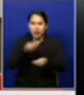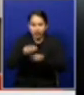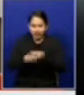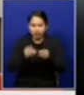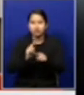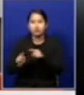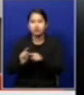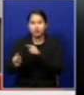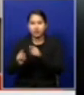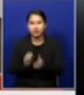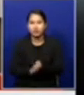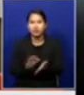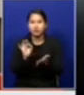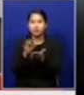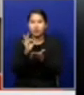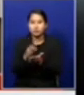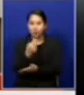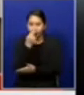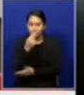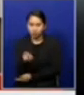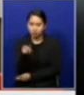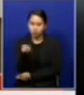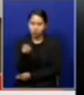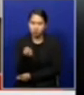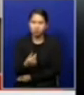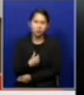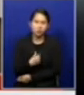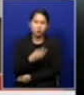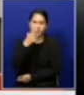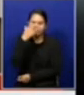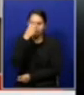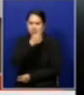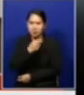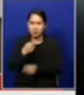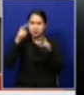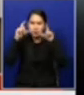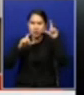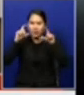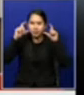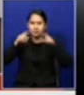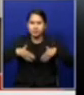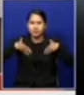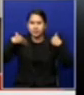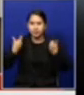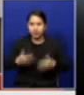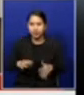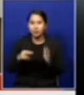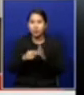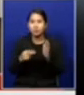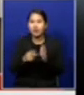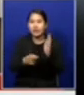คุณเทพไทยเฟซบุ๊กไลค์ก็เห็นหน้าตาไม่สดใสก็ถามว่าทำไมล่ะก็ยาง5โล100